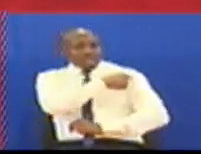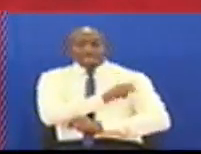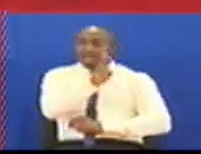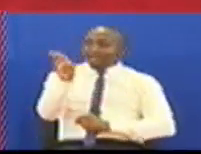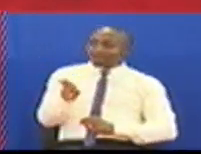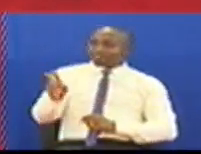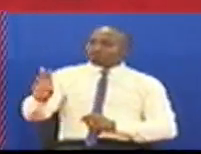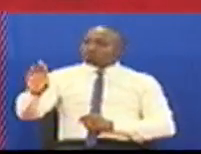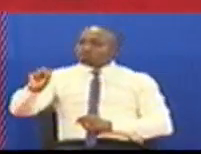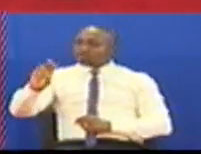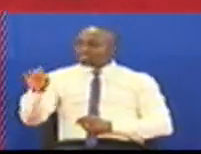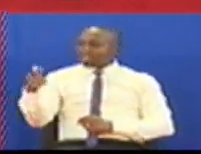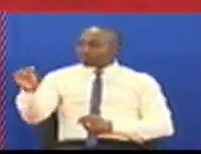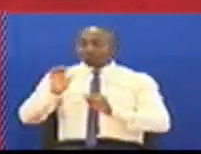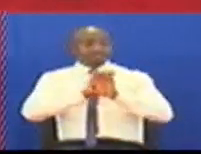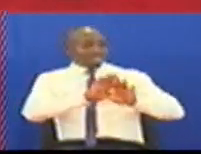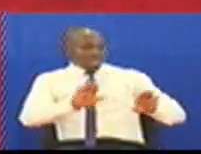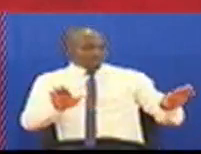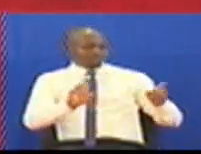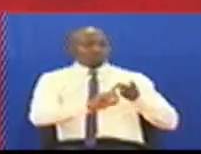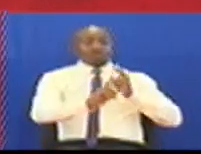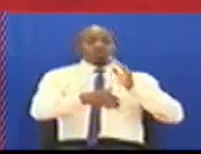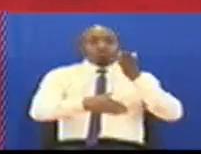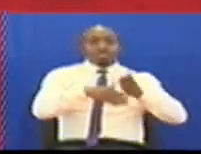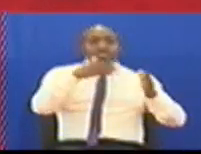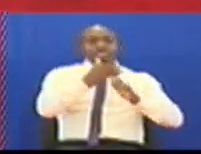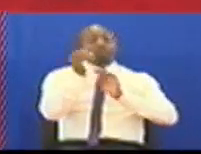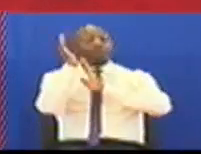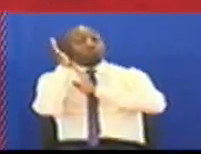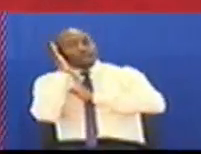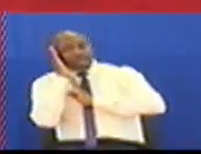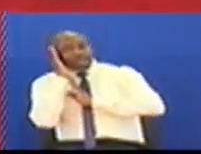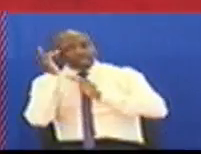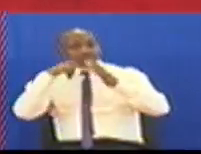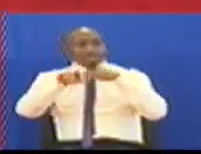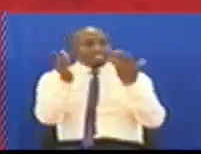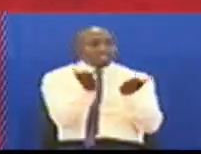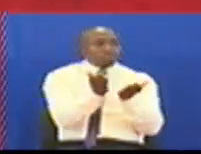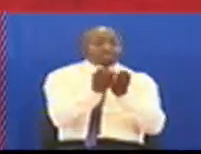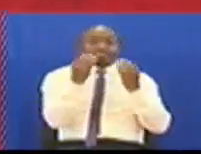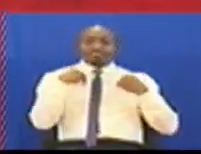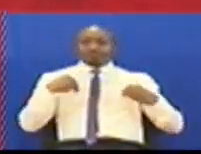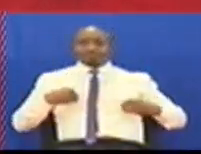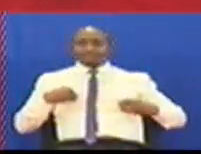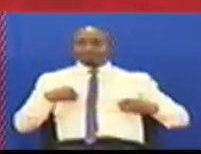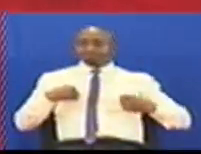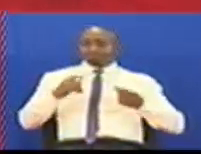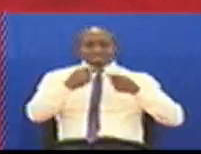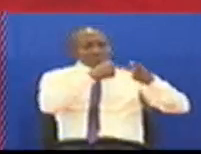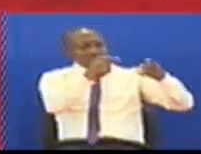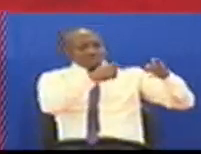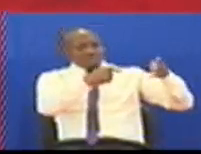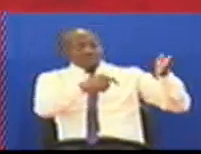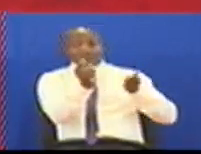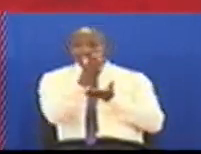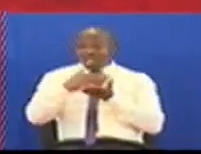Ushetu umekwisha kamilika. Ujenzi wa mabweni katika shule zetu za sekondari, nizitaje baadhi ya shule